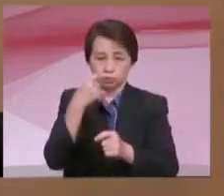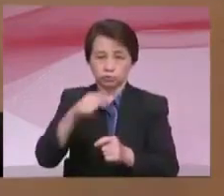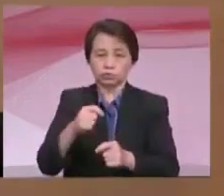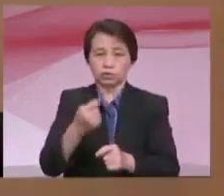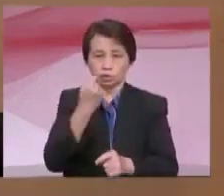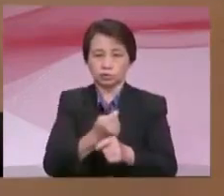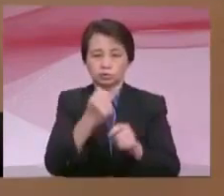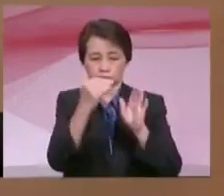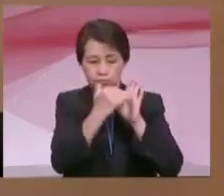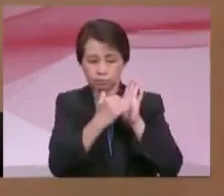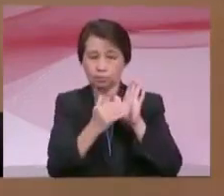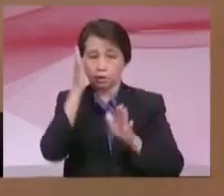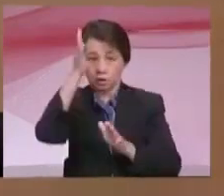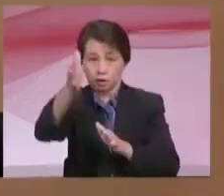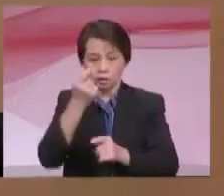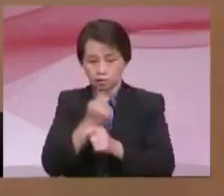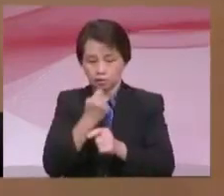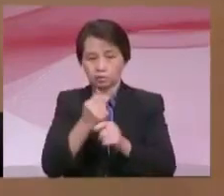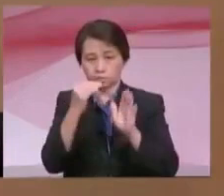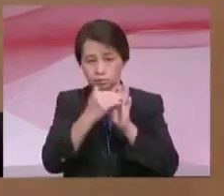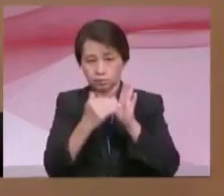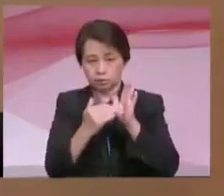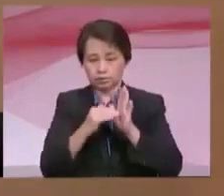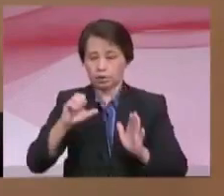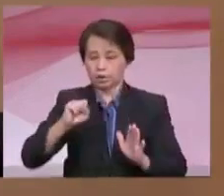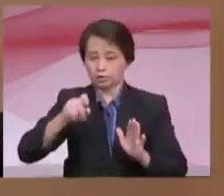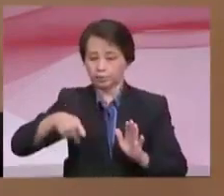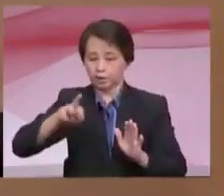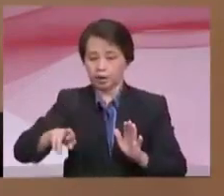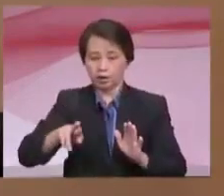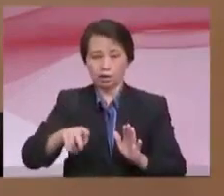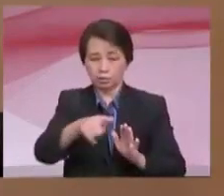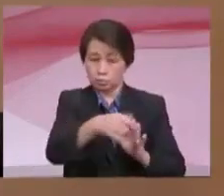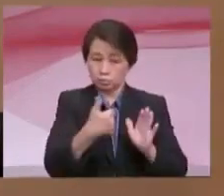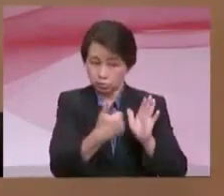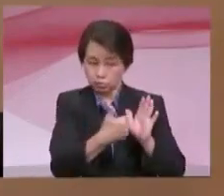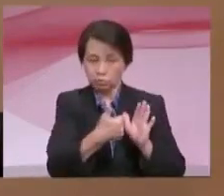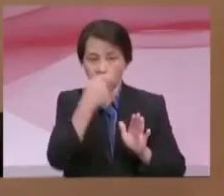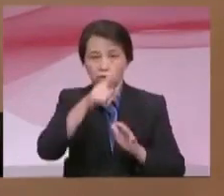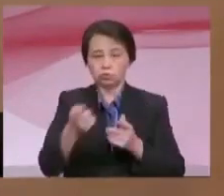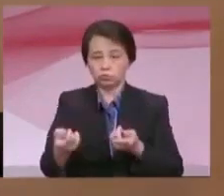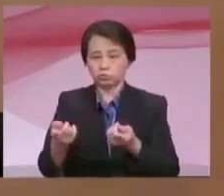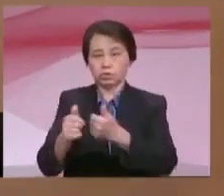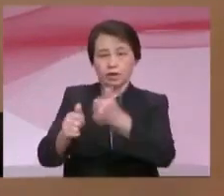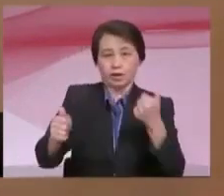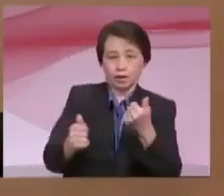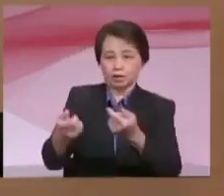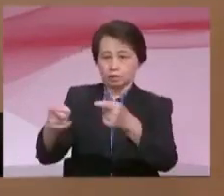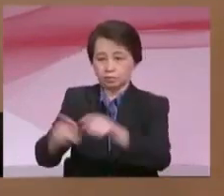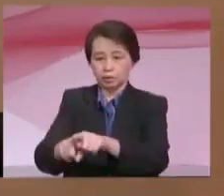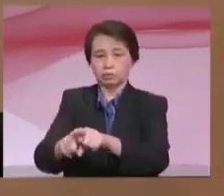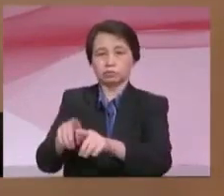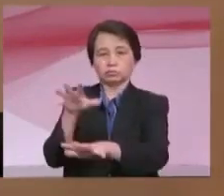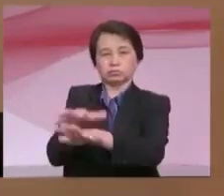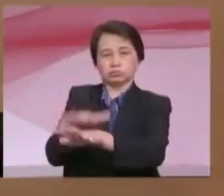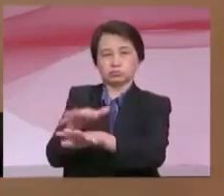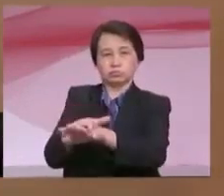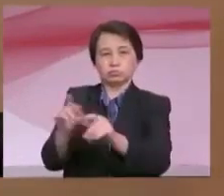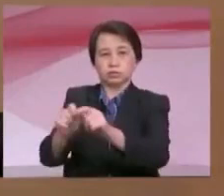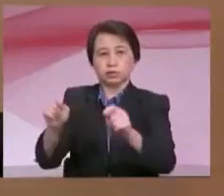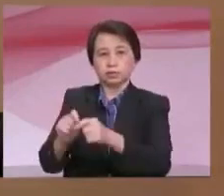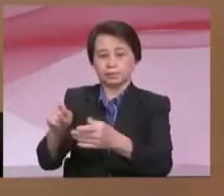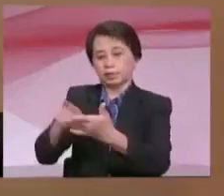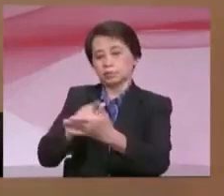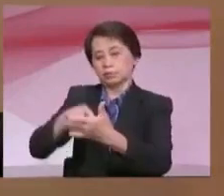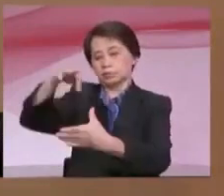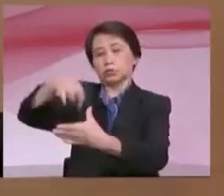ditetapkan Agya akan ditetapkannya oleh SPR bagi mengelakkan berlaku kesesakan di tepat